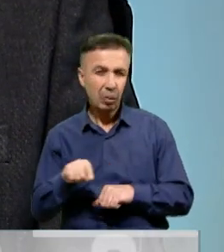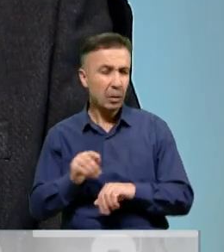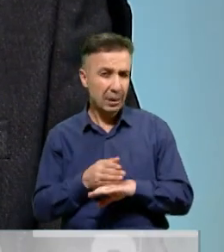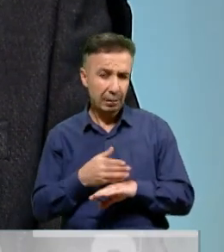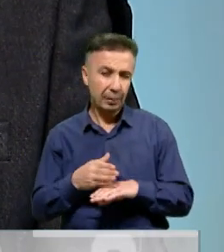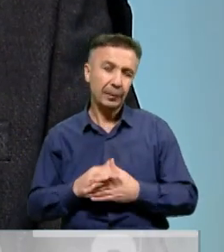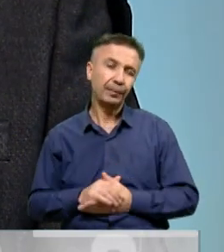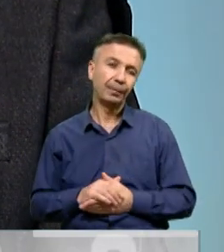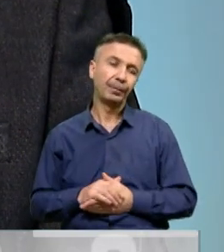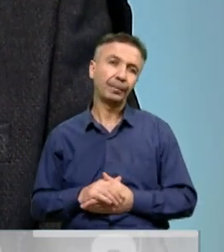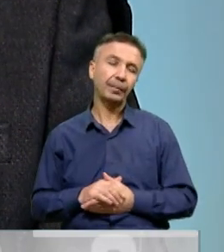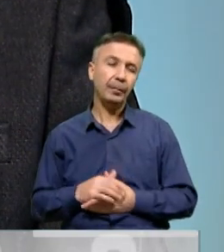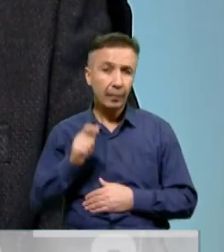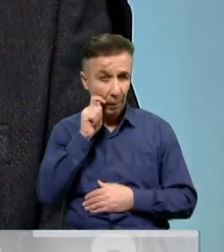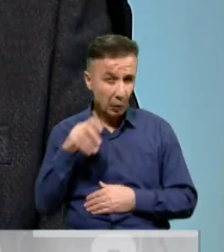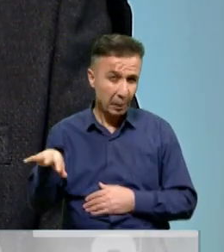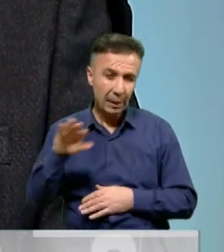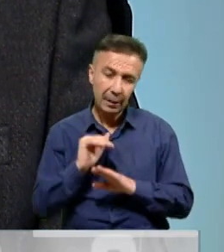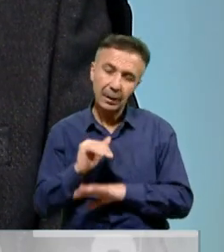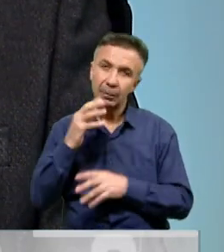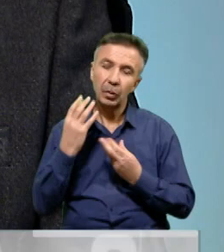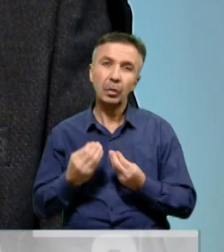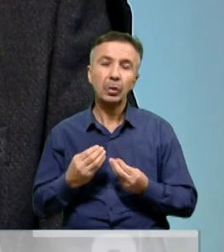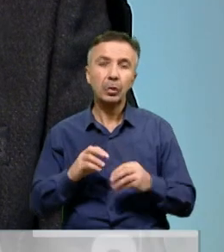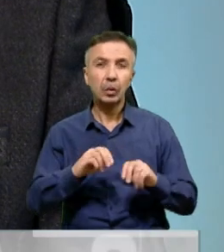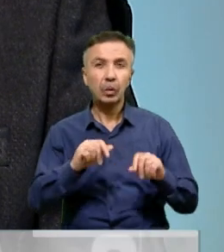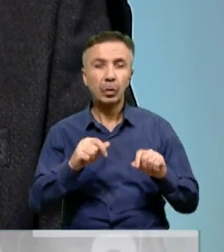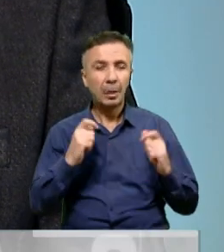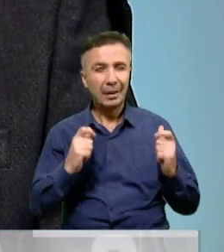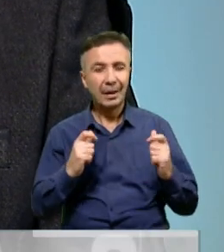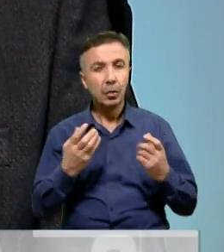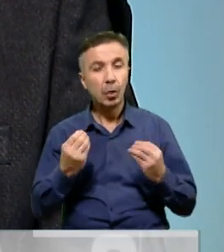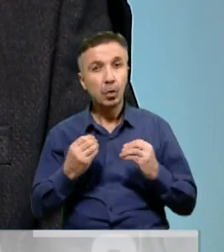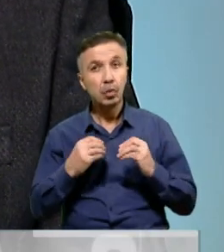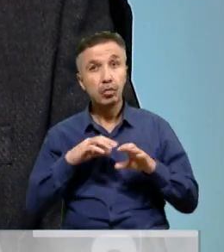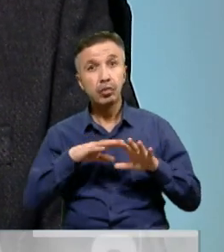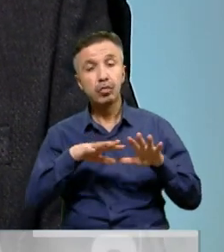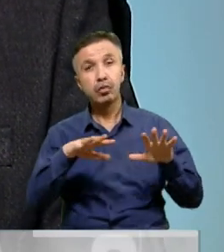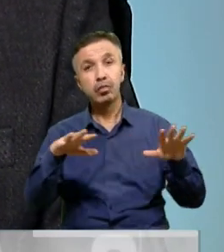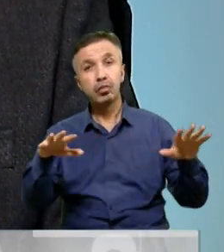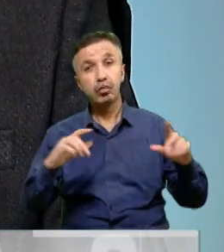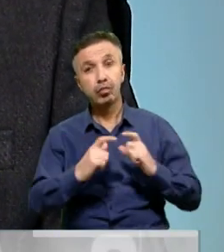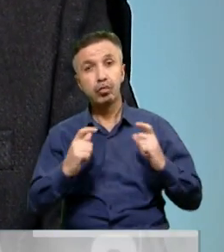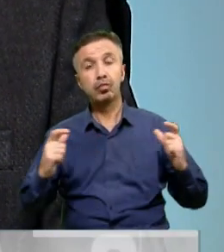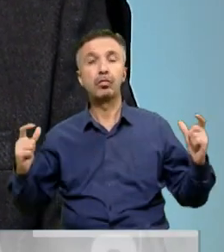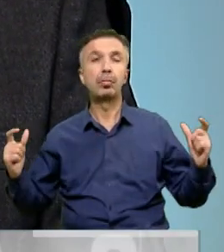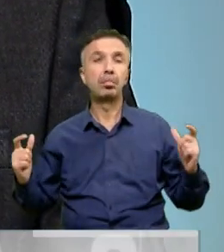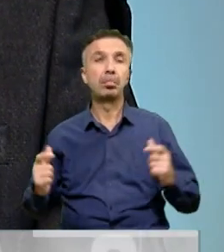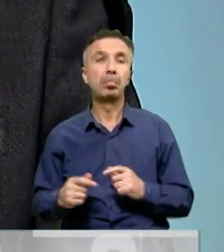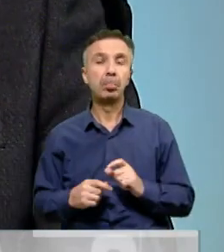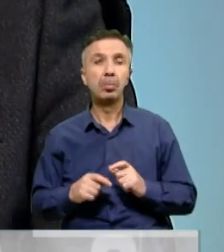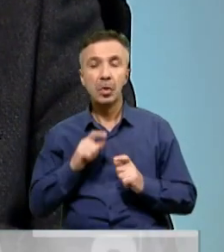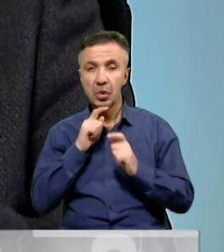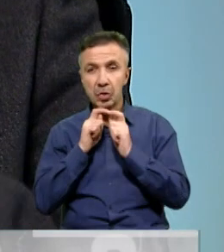de Müslümanların yaşamış olduğu topraklar çokça genişlemişti. Bir taraftan neredeyse Çin'e,